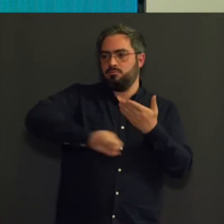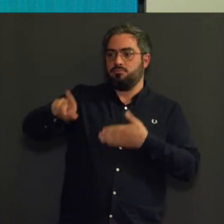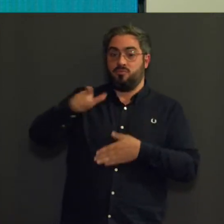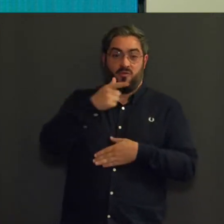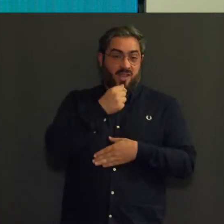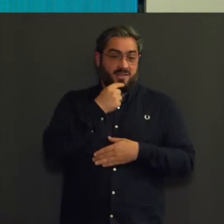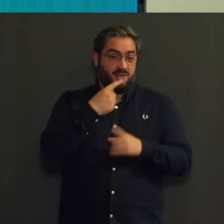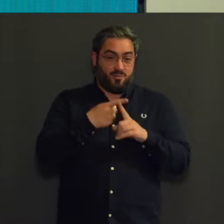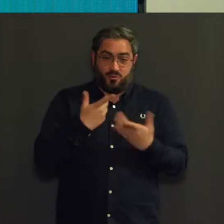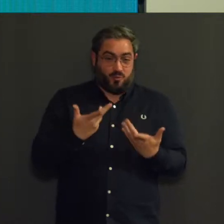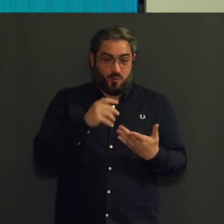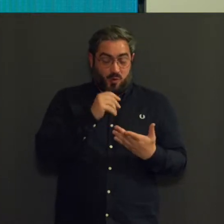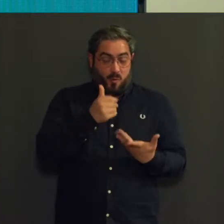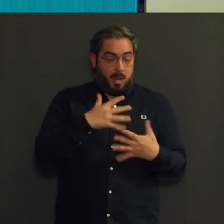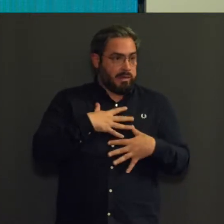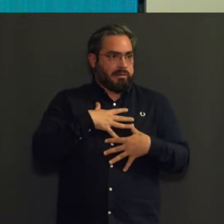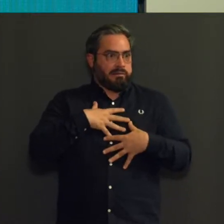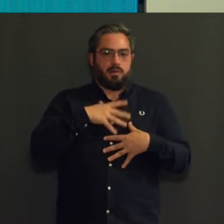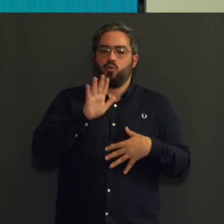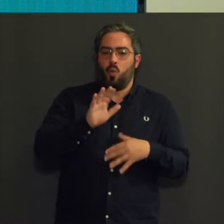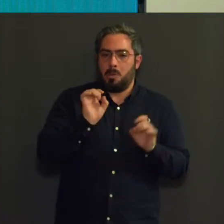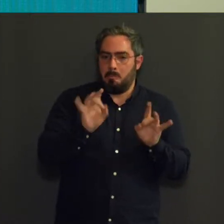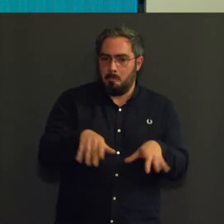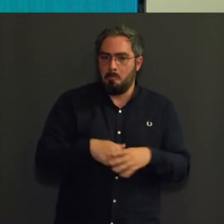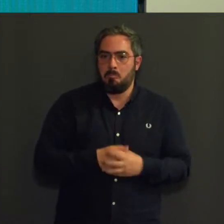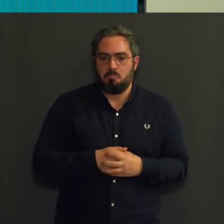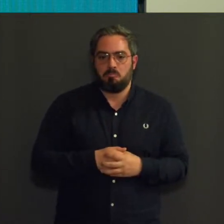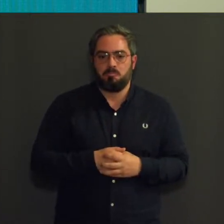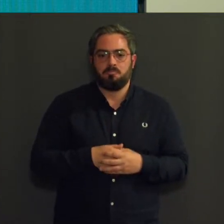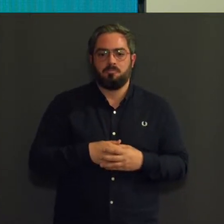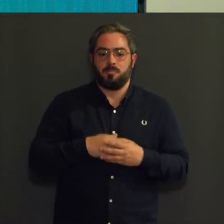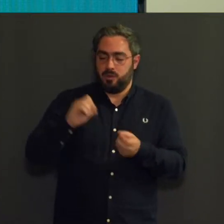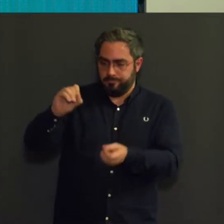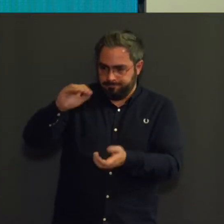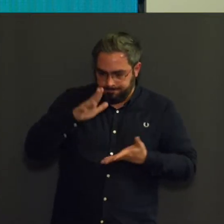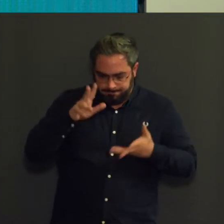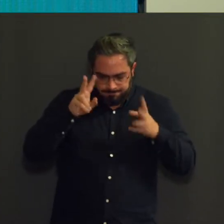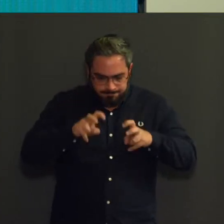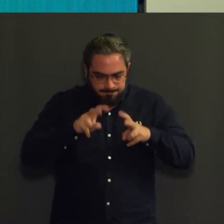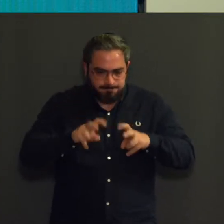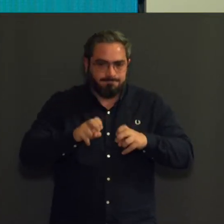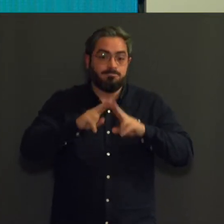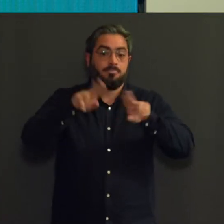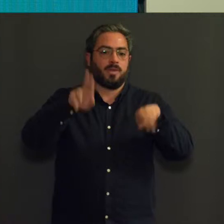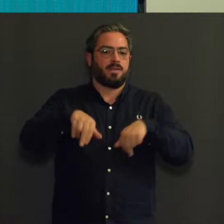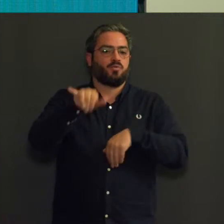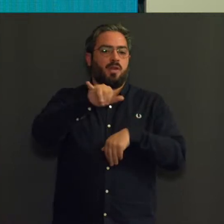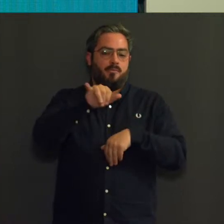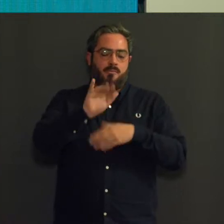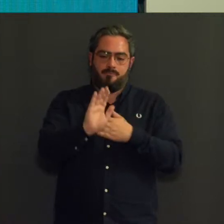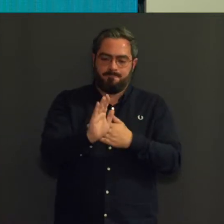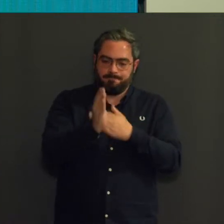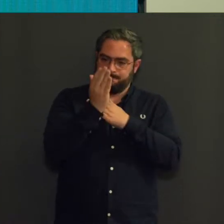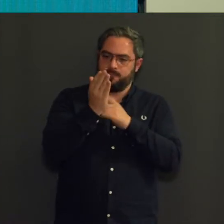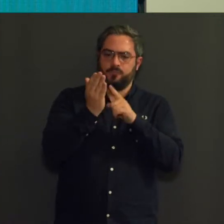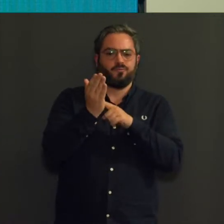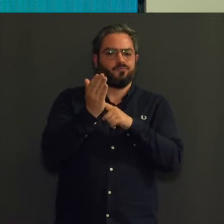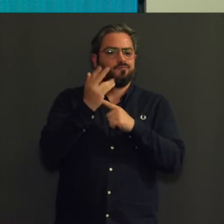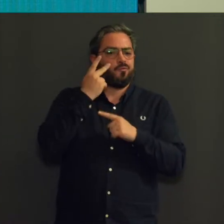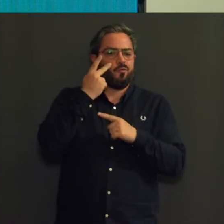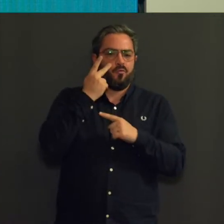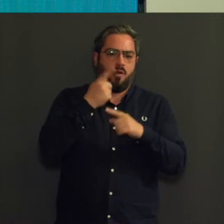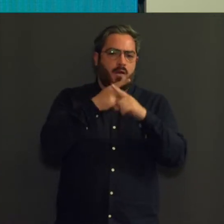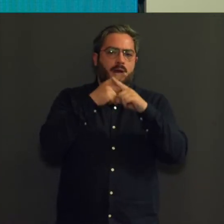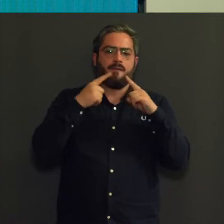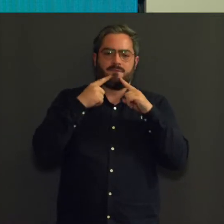traumatisant. Les premiers résultats font apparaître que pendant la première moitié du mois d'avril, donc c'est vraiment les résultats les